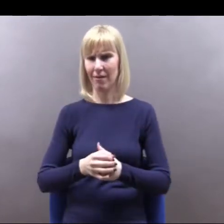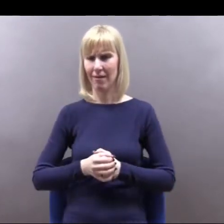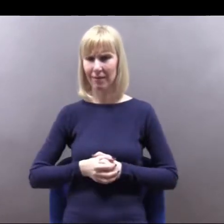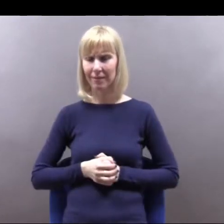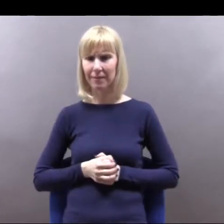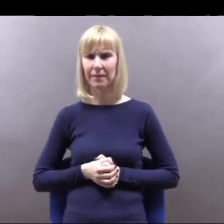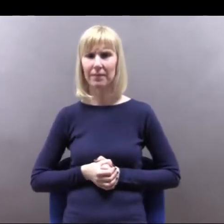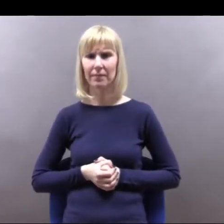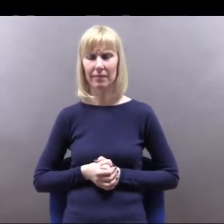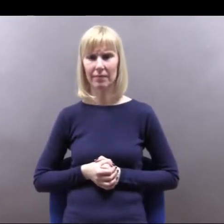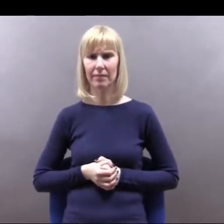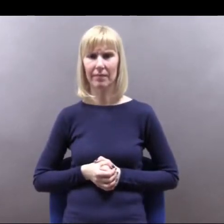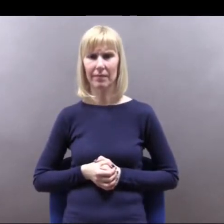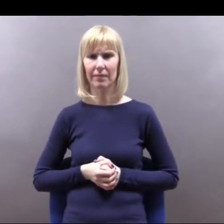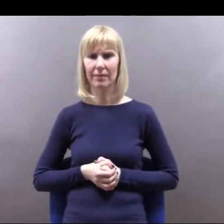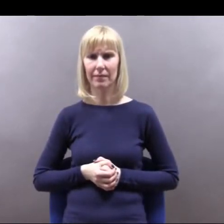rzecz.